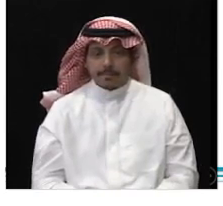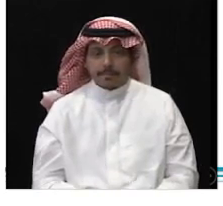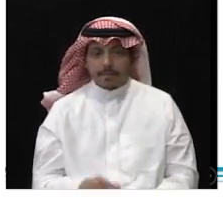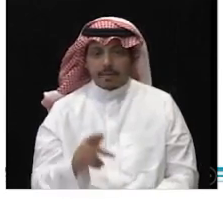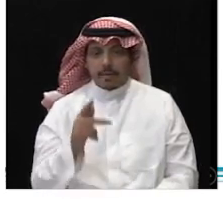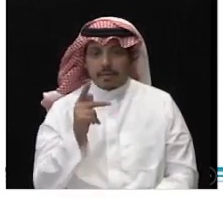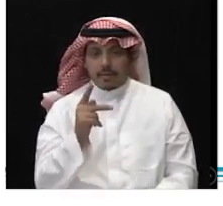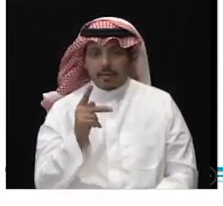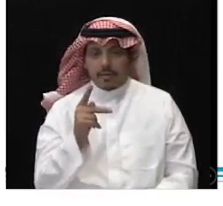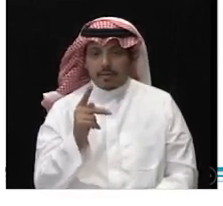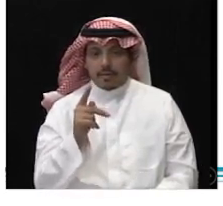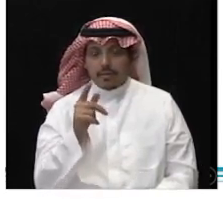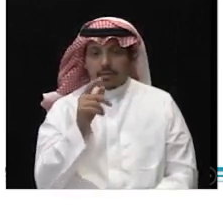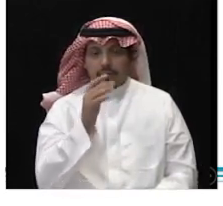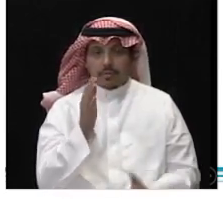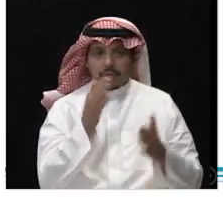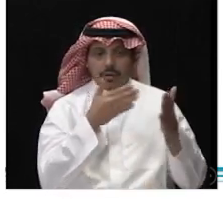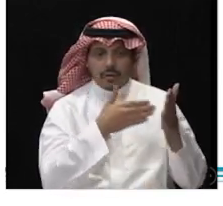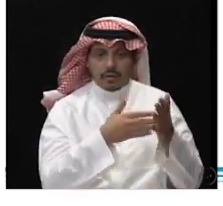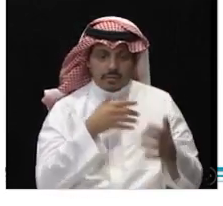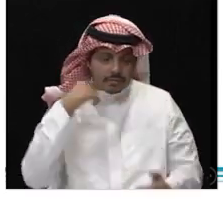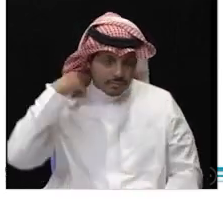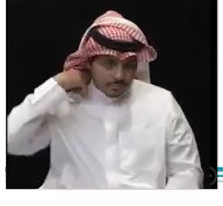ظاء. أحسنتم،